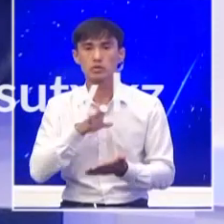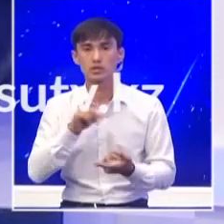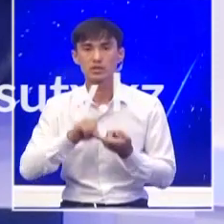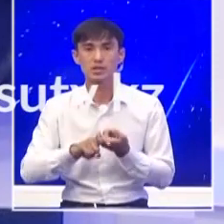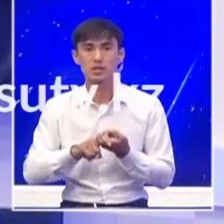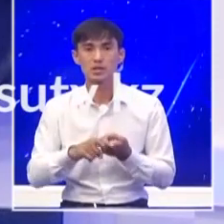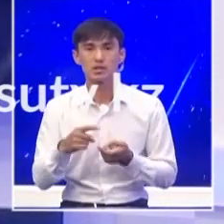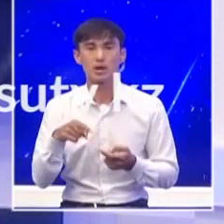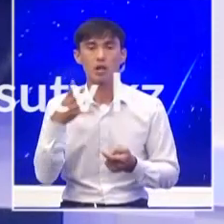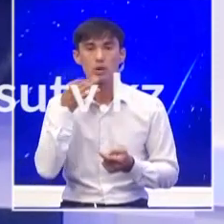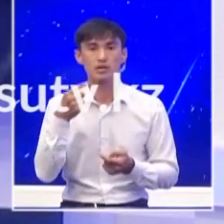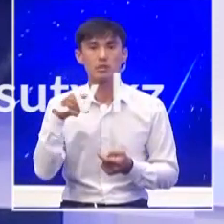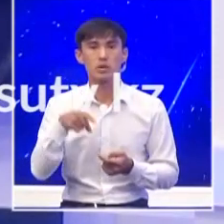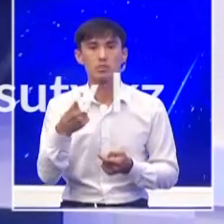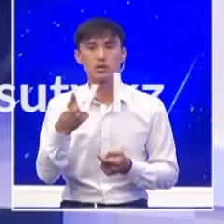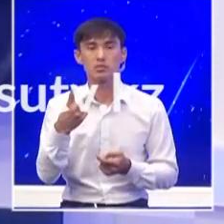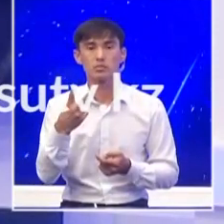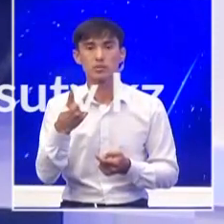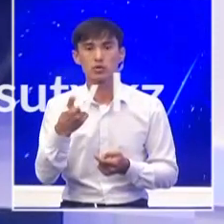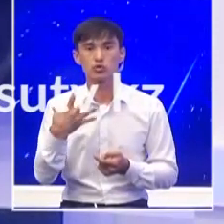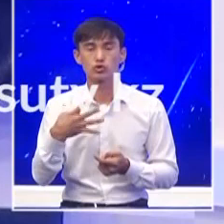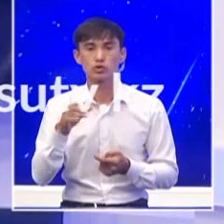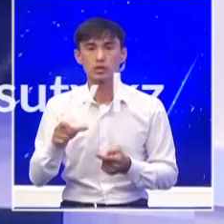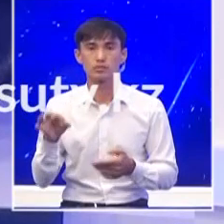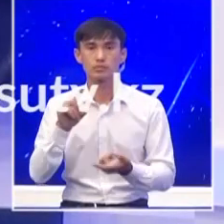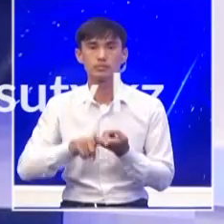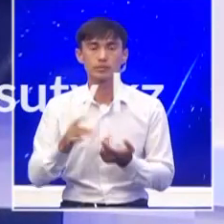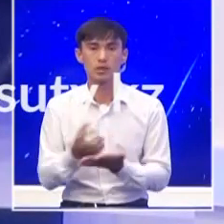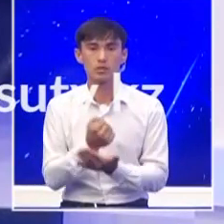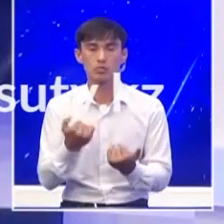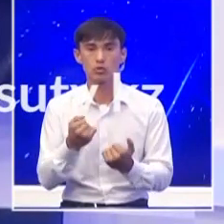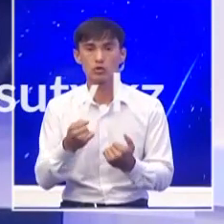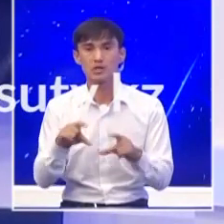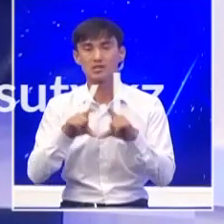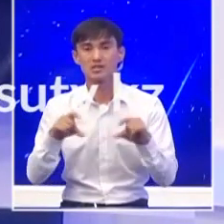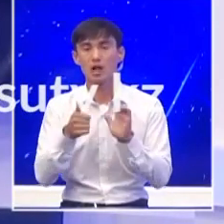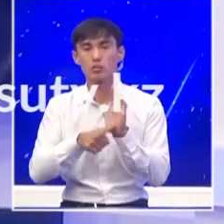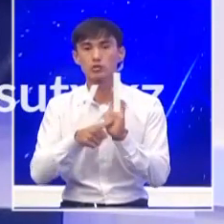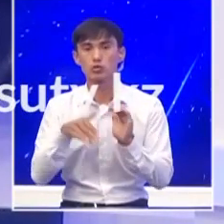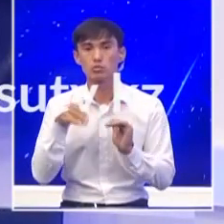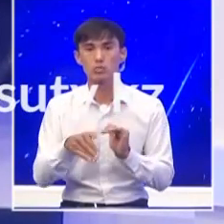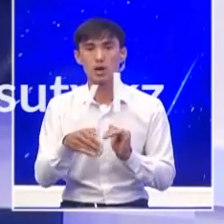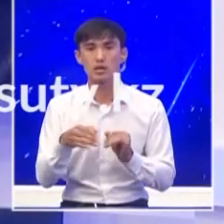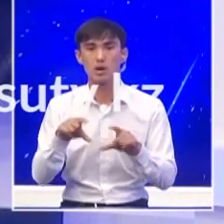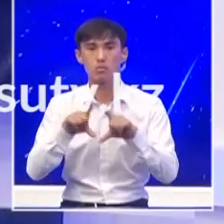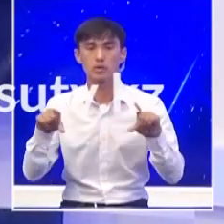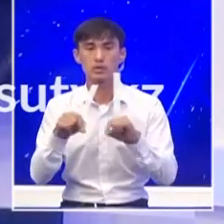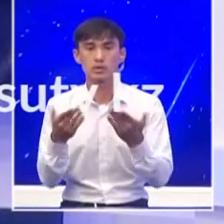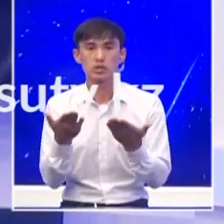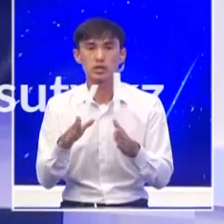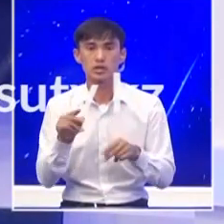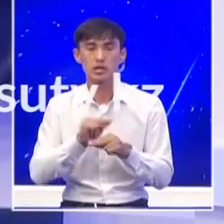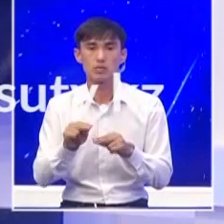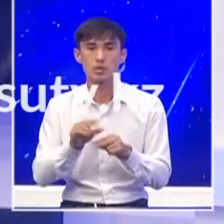жағдай анықталып отыр. Бүгінде 25 мыңға жуық қазақстандық стационарларда, ал 64 мыңнан аса науқас амбулаториялық жағдайда ем